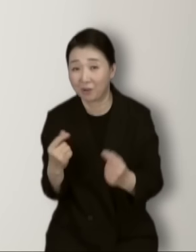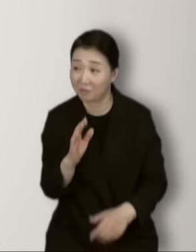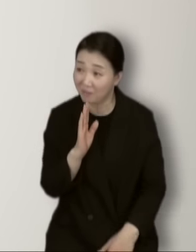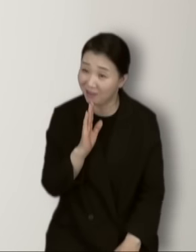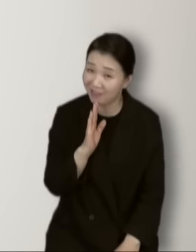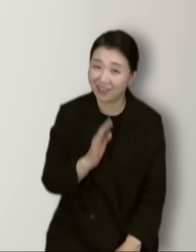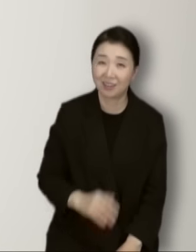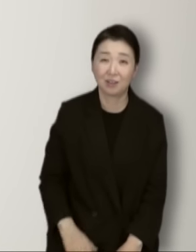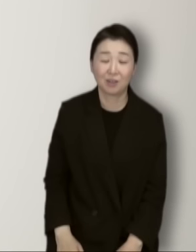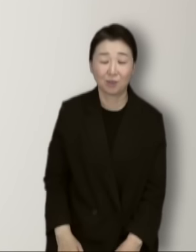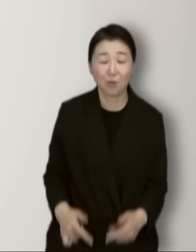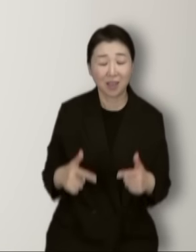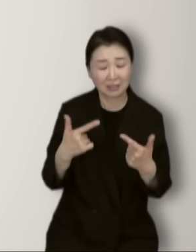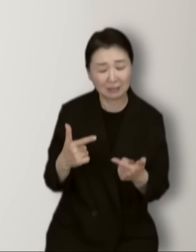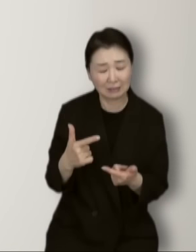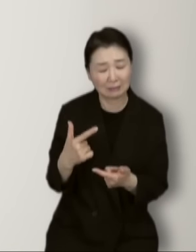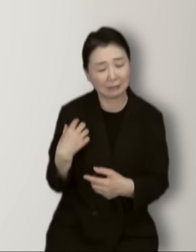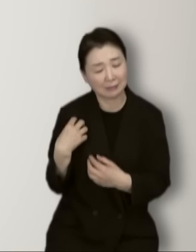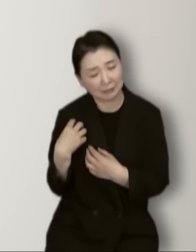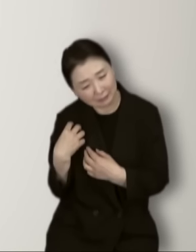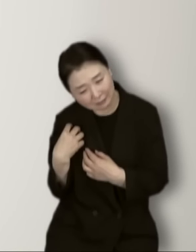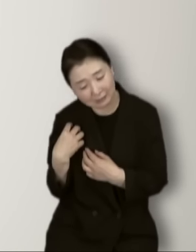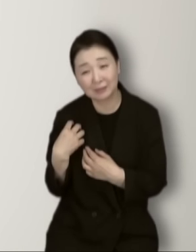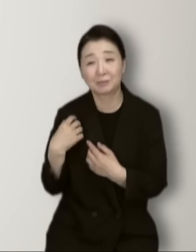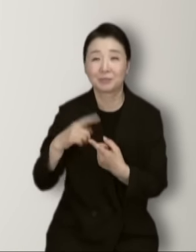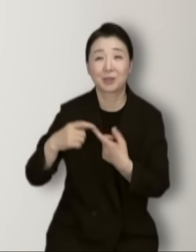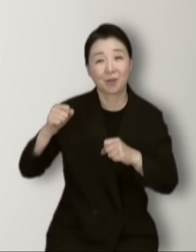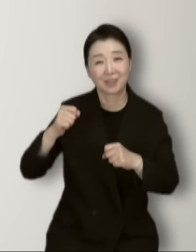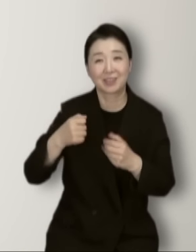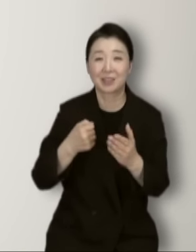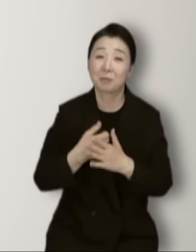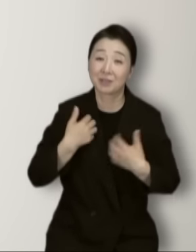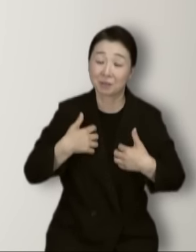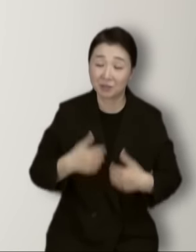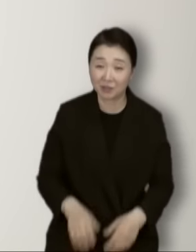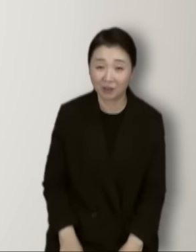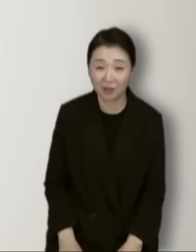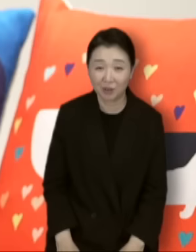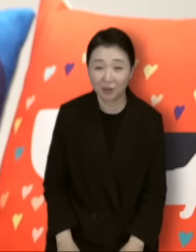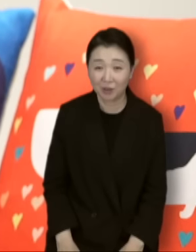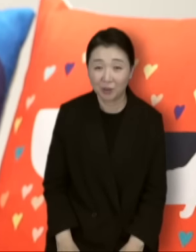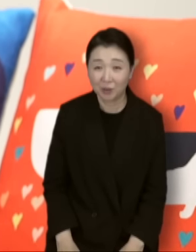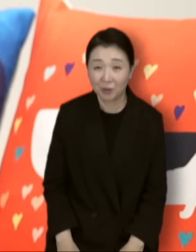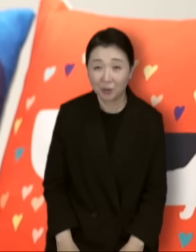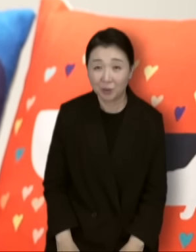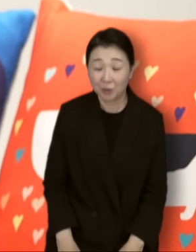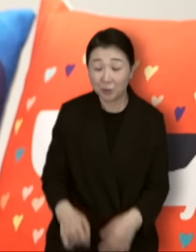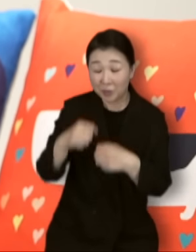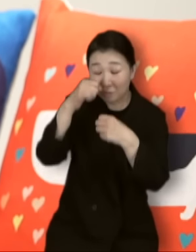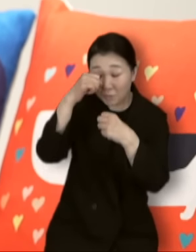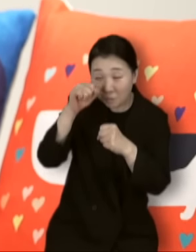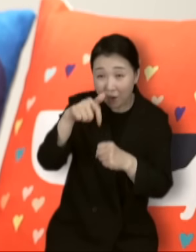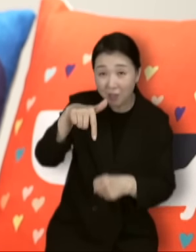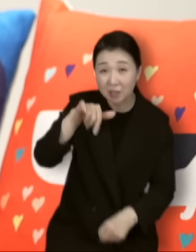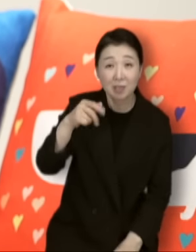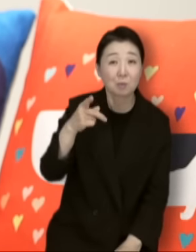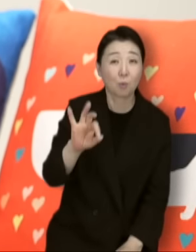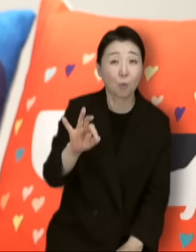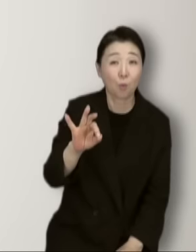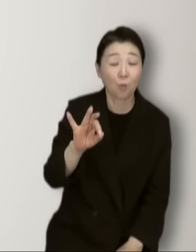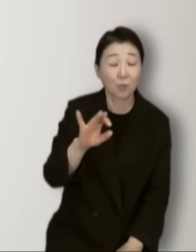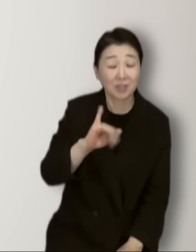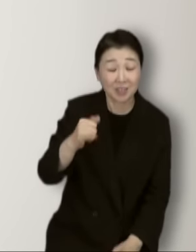그렇죠 그런가요 그럼요 숙제를 안고 계속 가는게 배운데 그래서 재밌는 거죠 맨발의 기봉이 볼 때마다 너무 잘했다고 생각하지